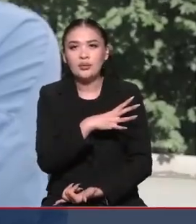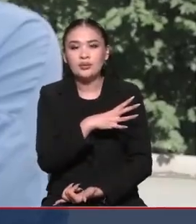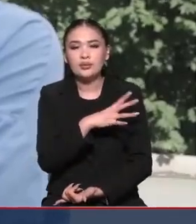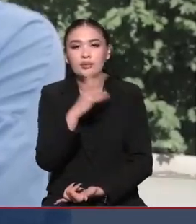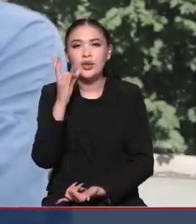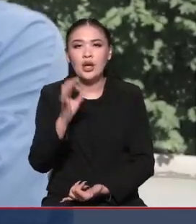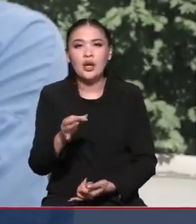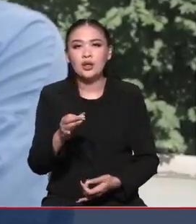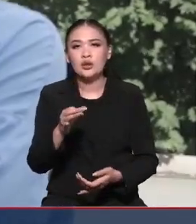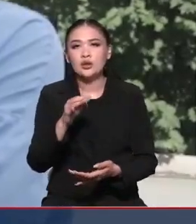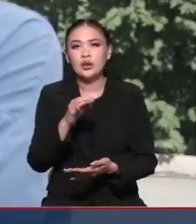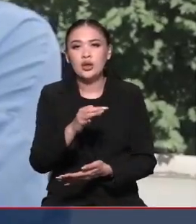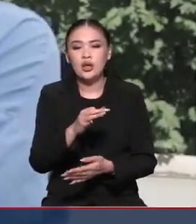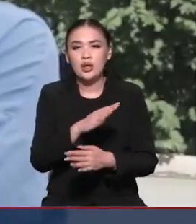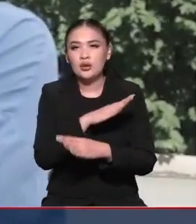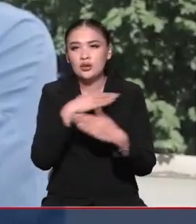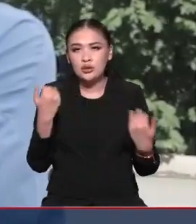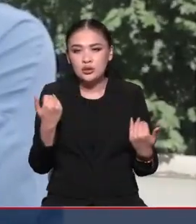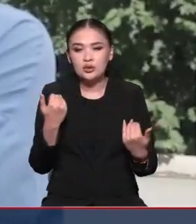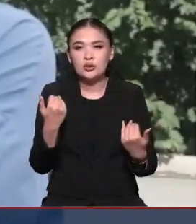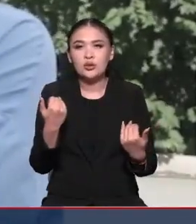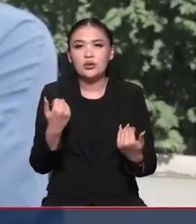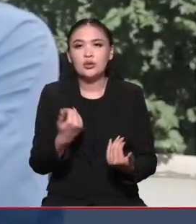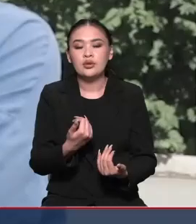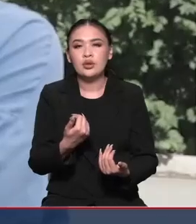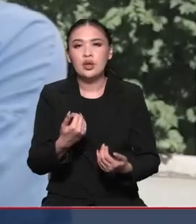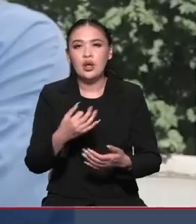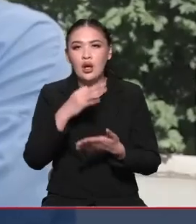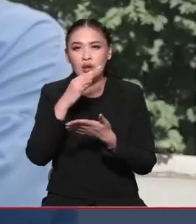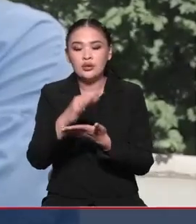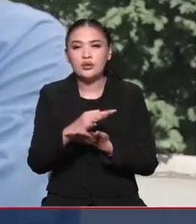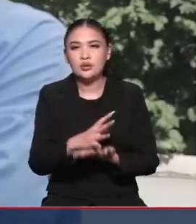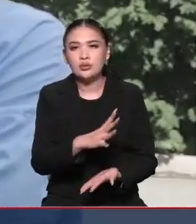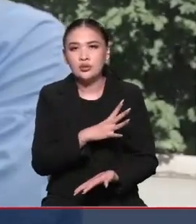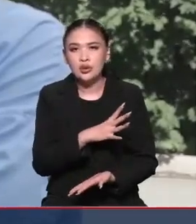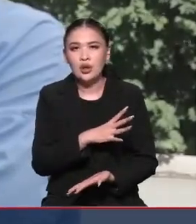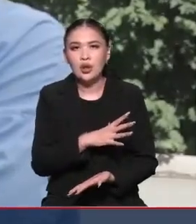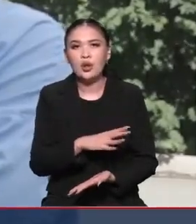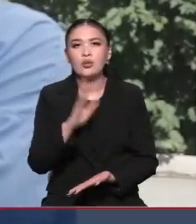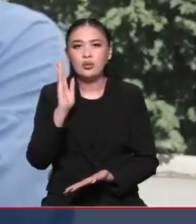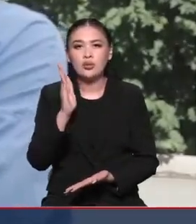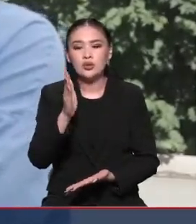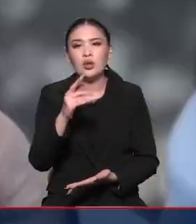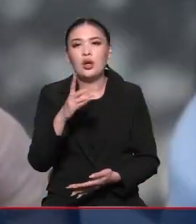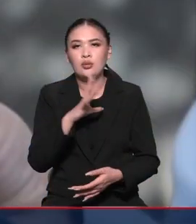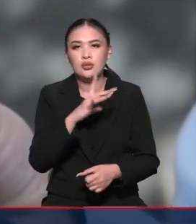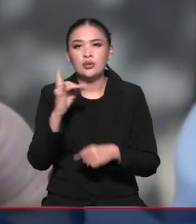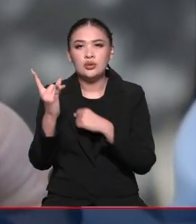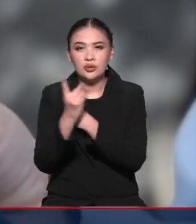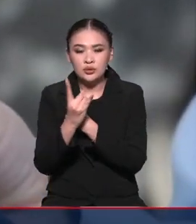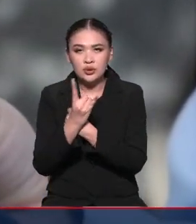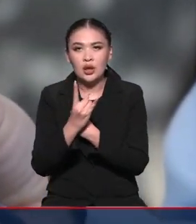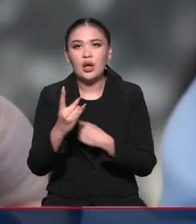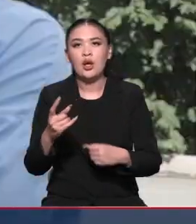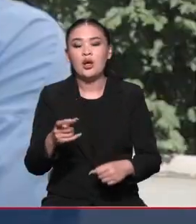Бірақ мойындамады, ешнәрсені мойындамай үнемі қоям деген уәдесін беретін, бірақ ол тек сөз жүзінде. Кейіннен түрлі